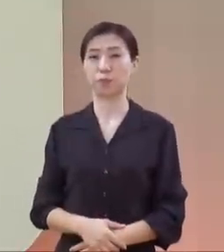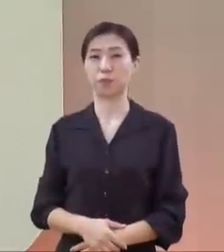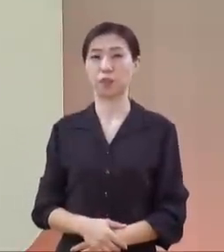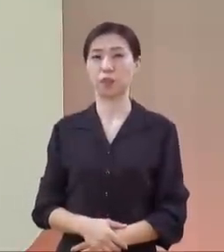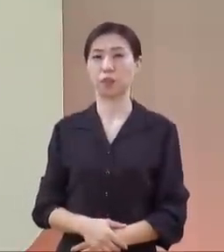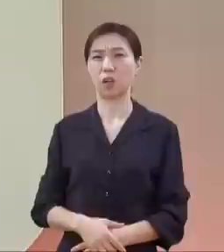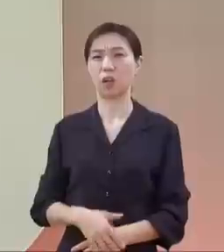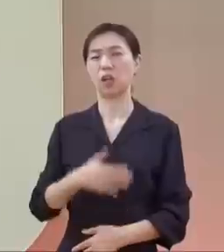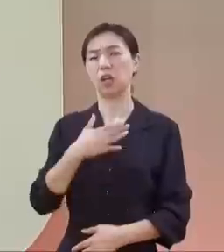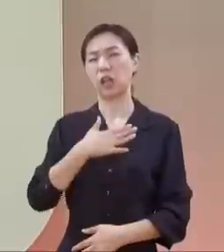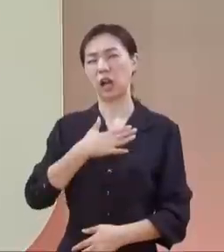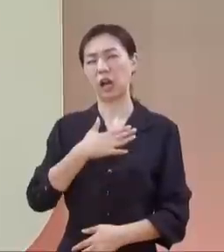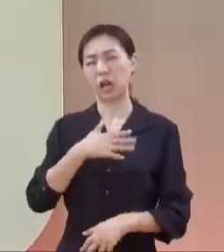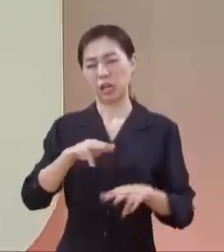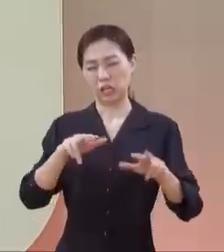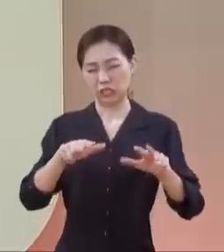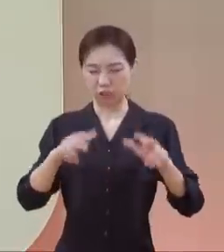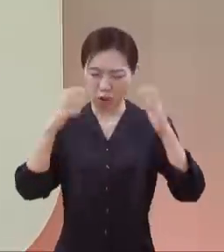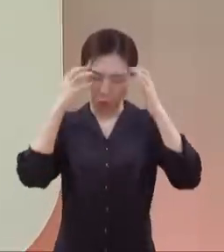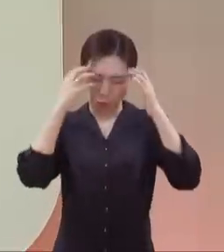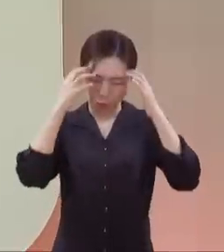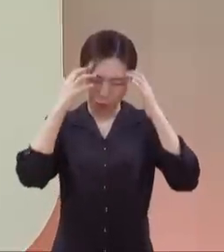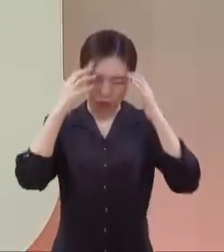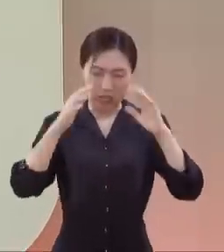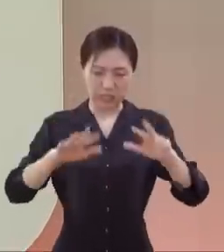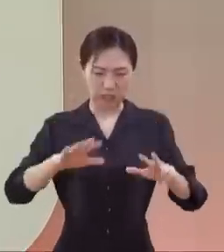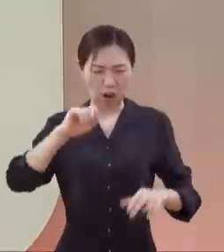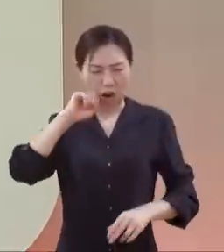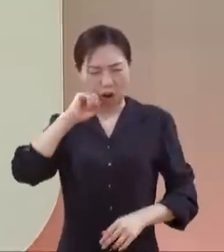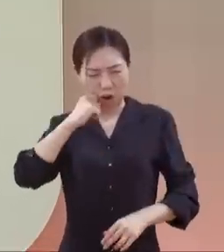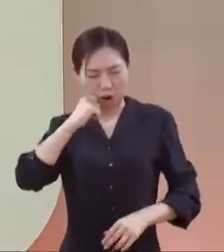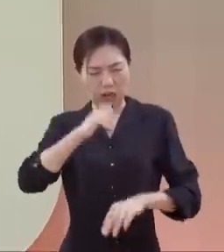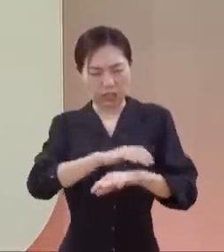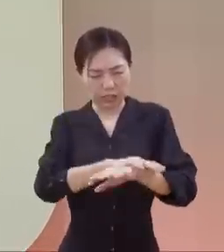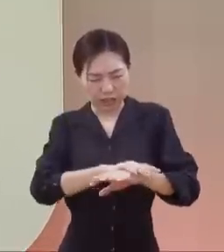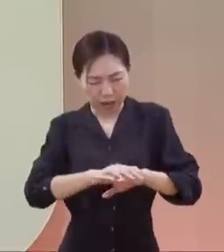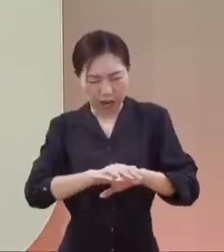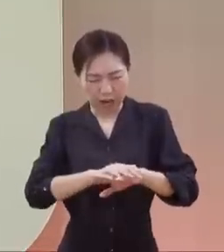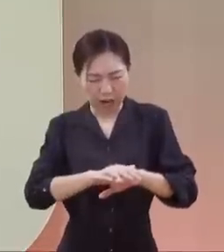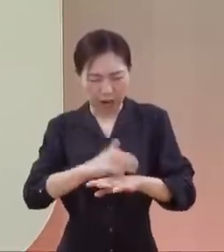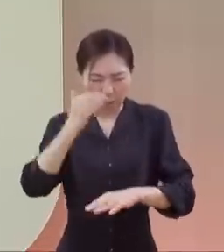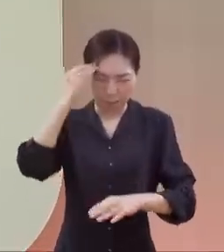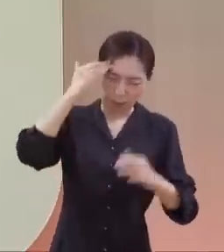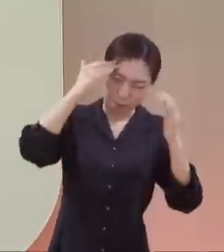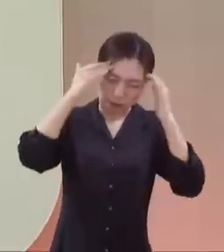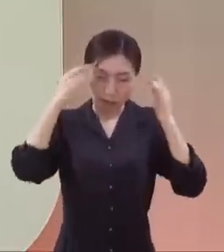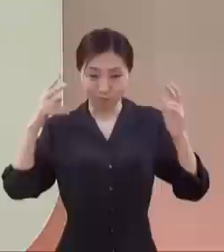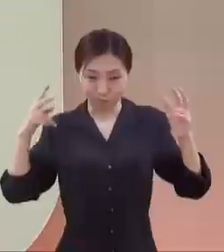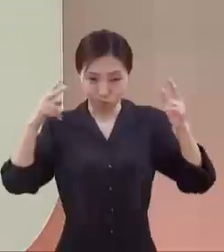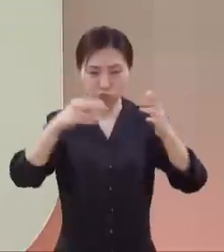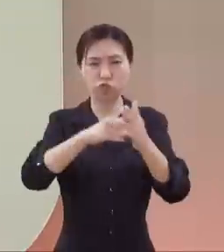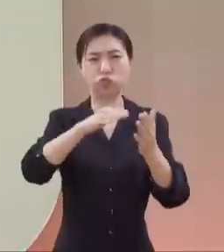승려가 될 수 있도록이 고비를 잘 넘기게 해 주십시오라고 간절하게 기도를 하셨대요